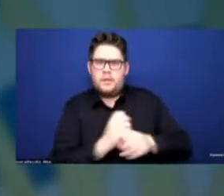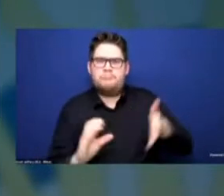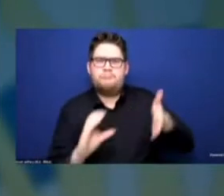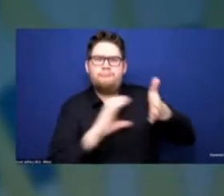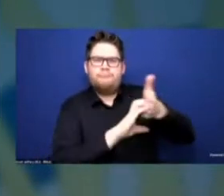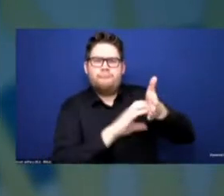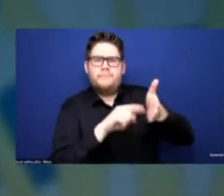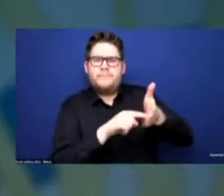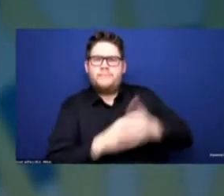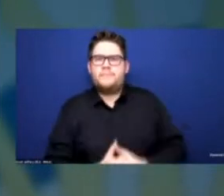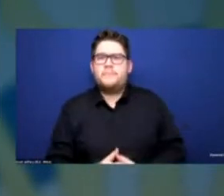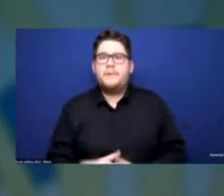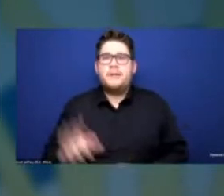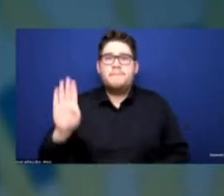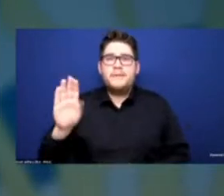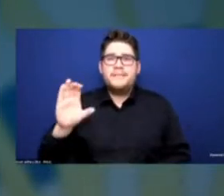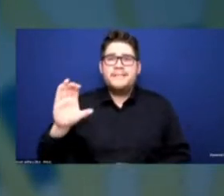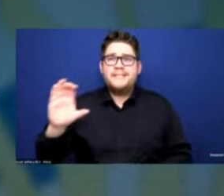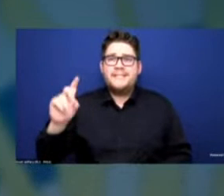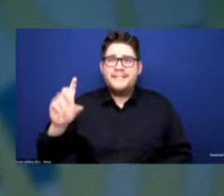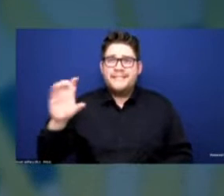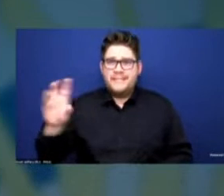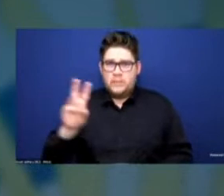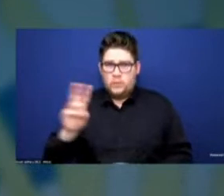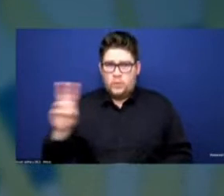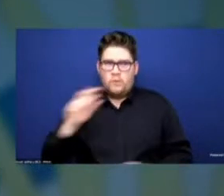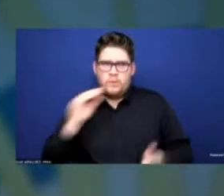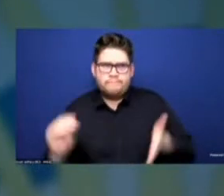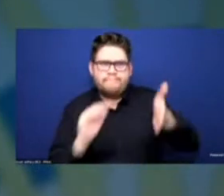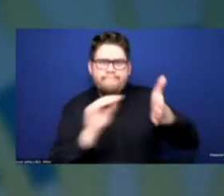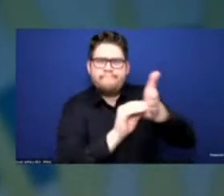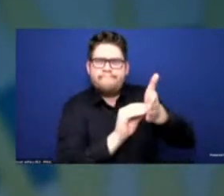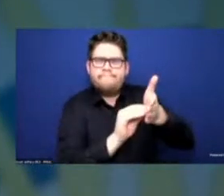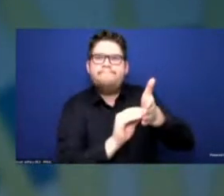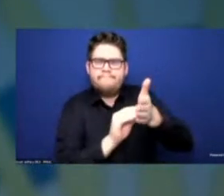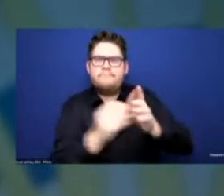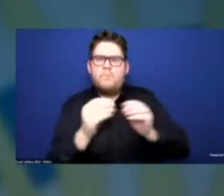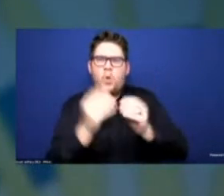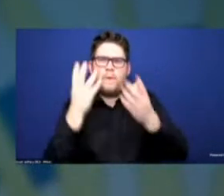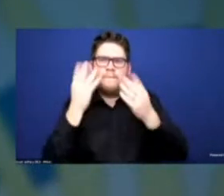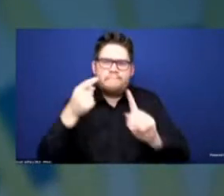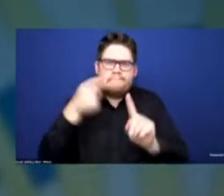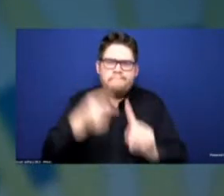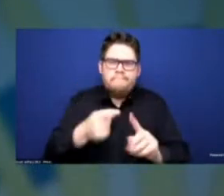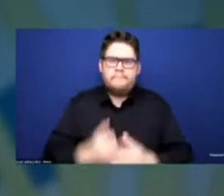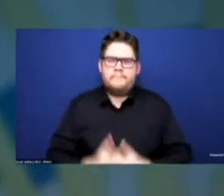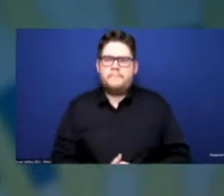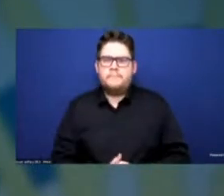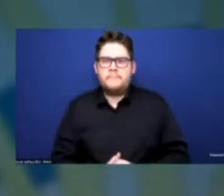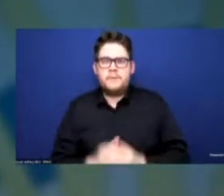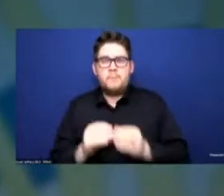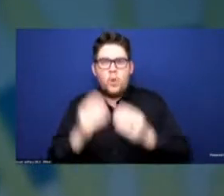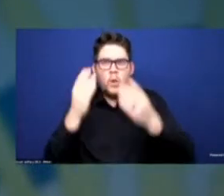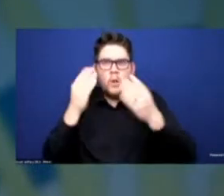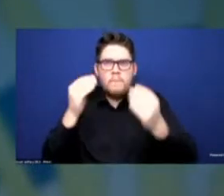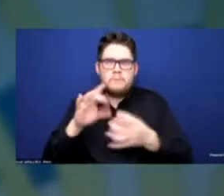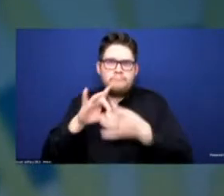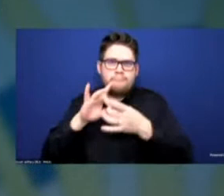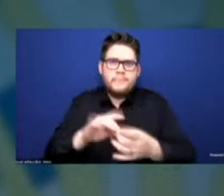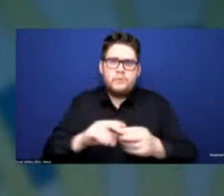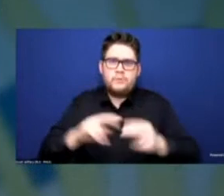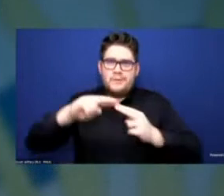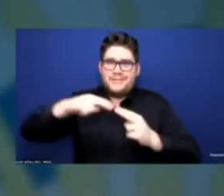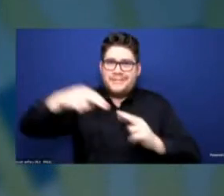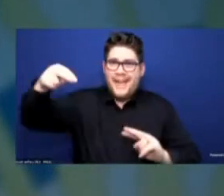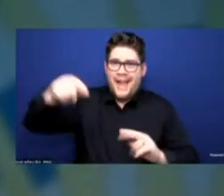的变异体的情况这个现在呢变异体呢巴西病毒占了49%，英国病